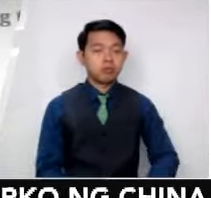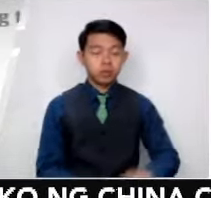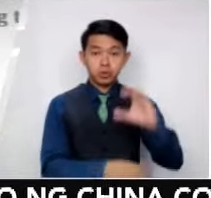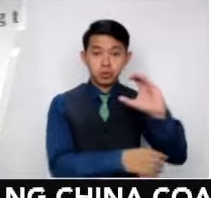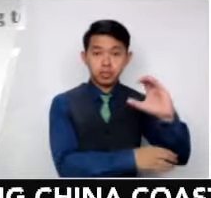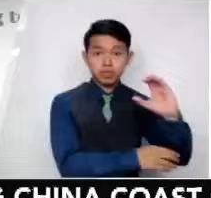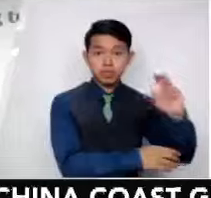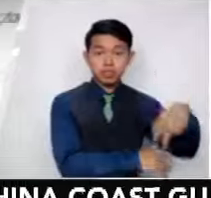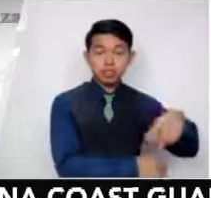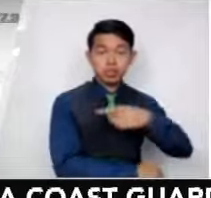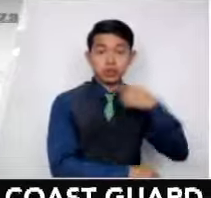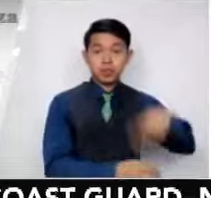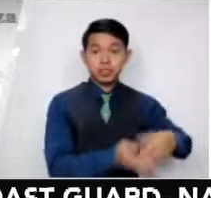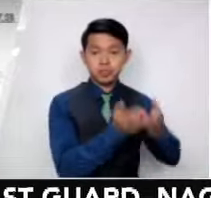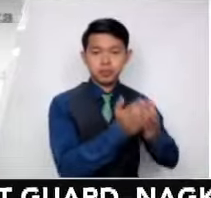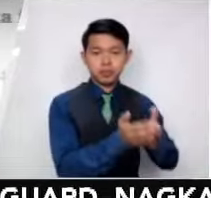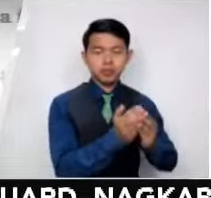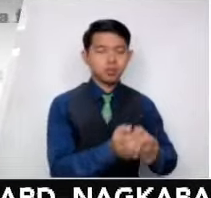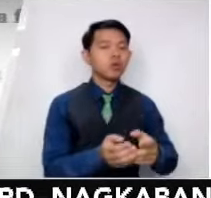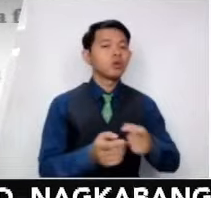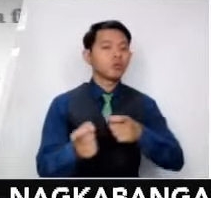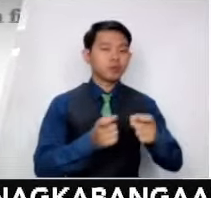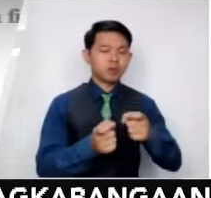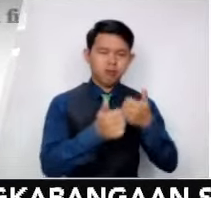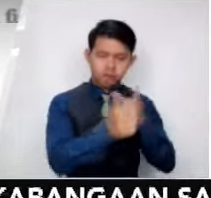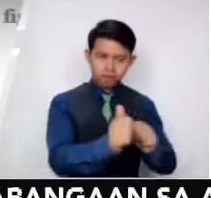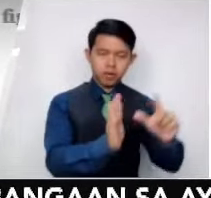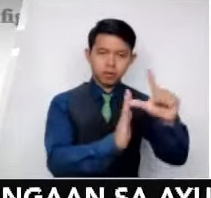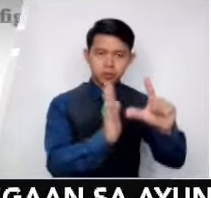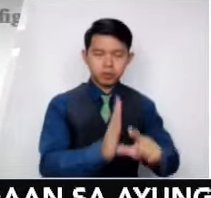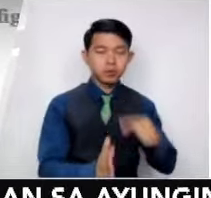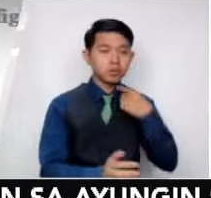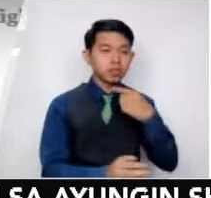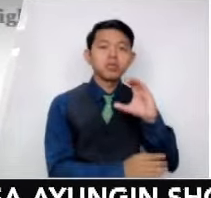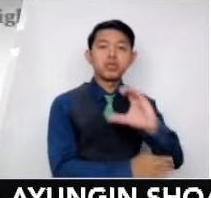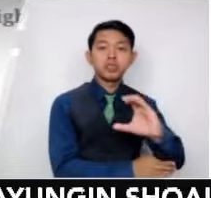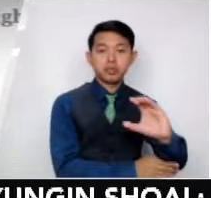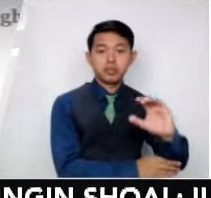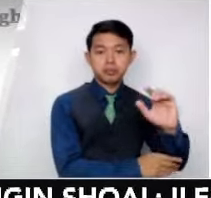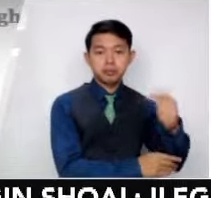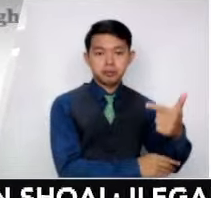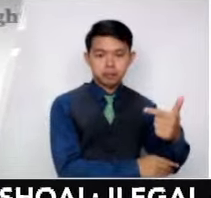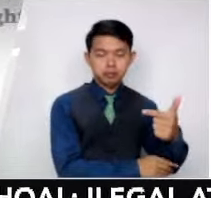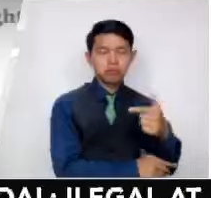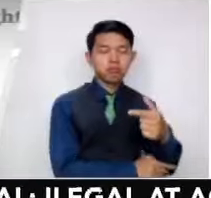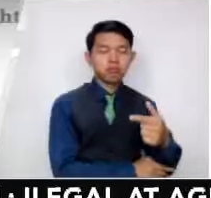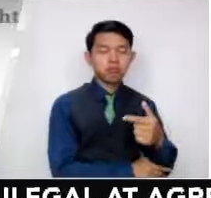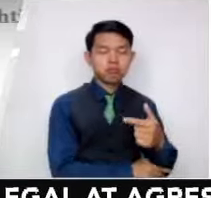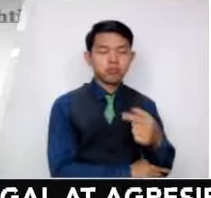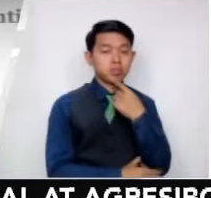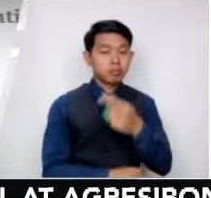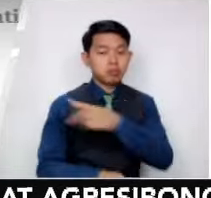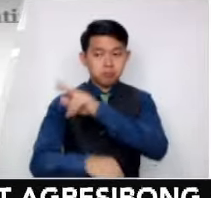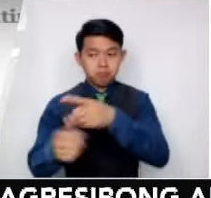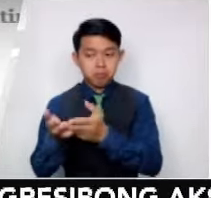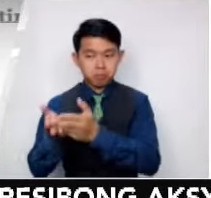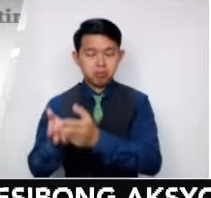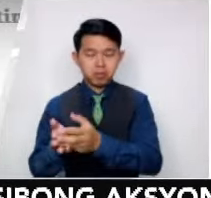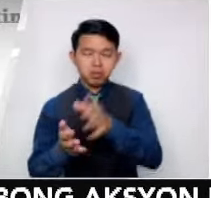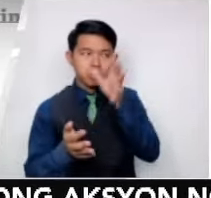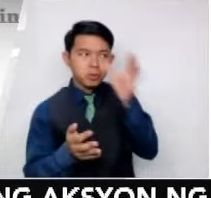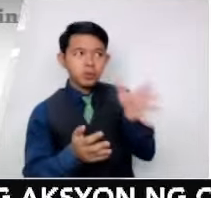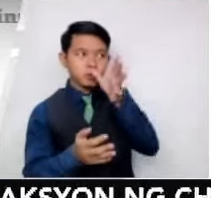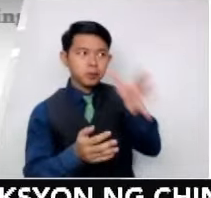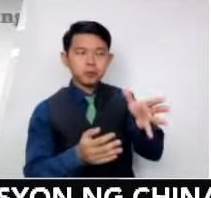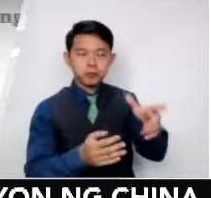naaayon sa batas sabi pa ng ccg ilang ulit anilang binaliwala ng barko ng Pilipinas sa mga babala ng China at sinadyang